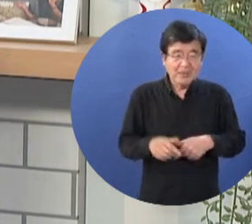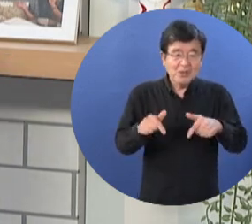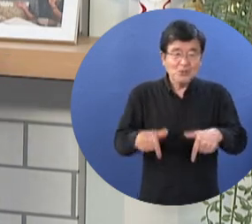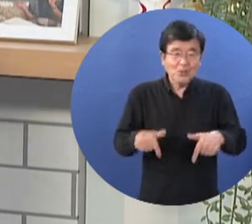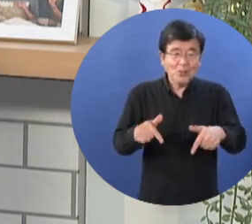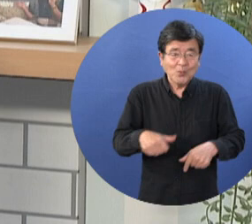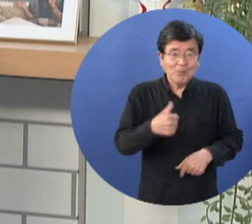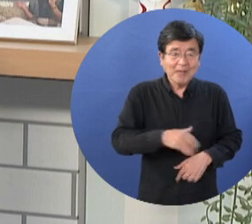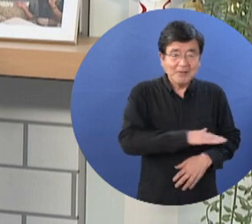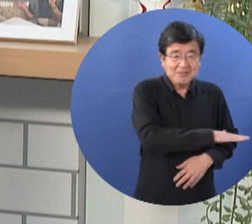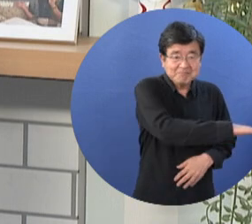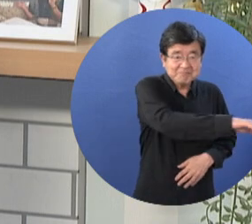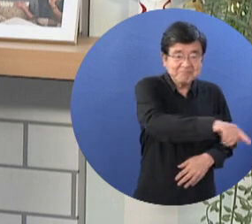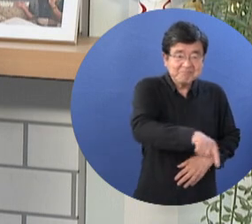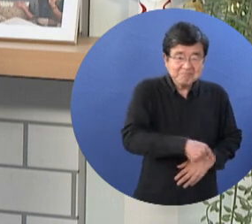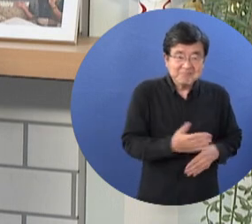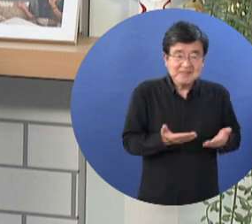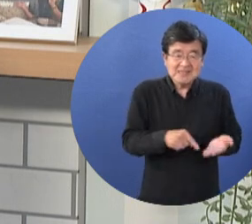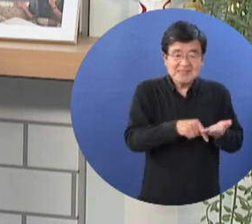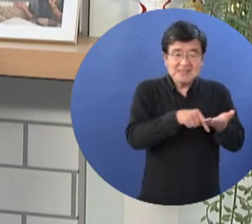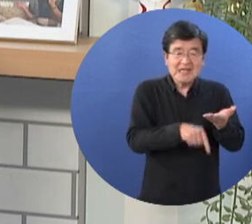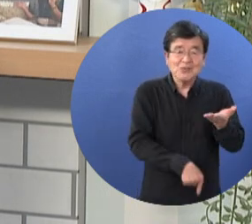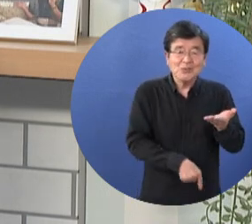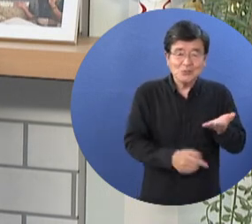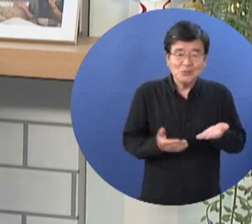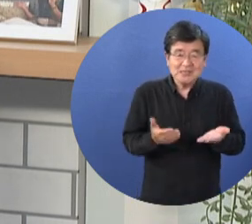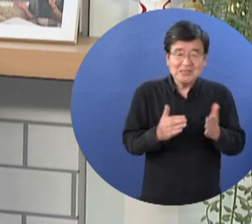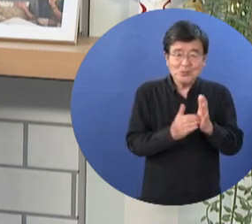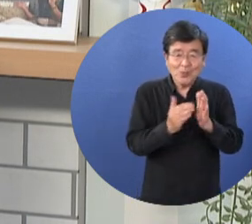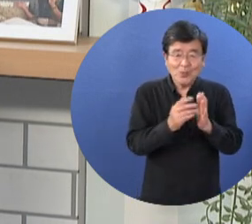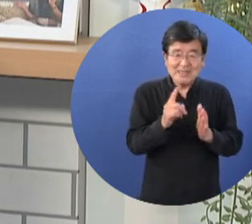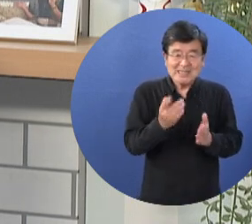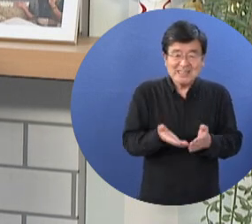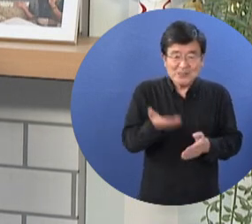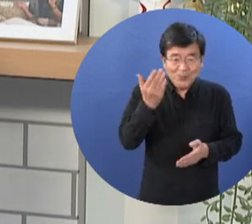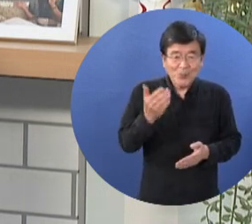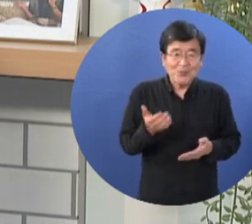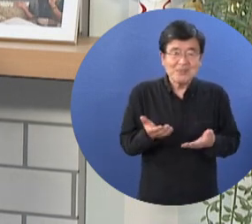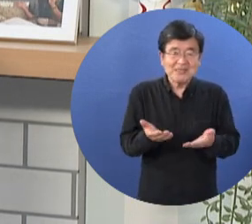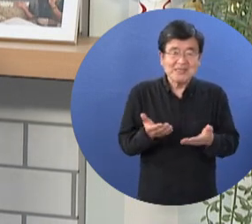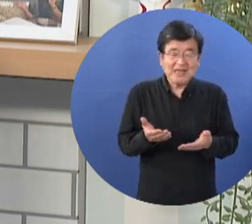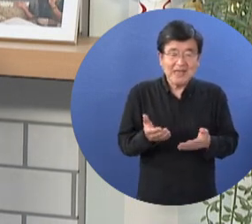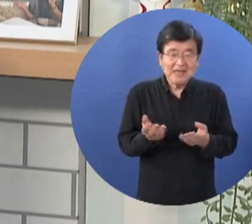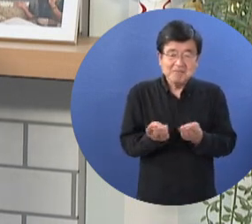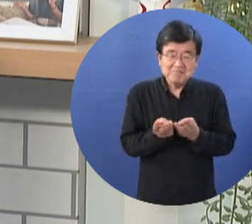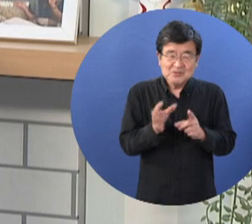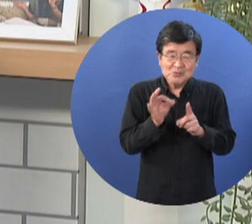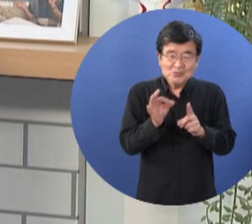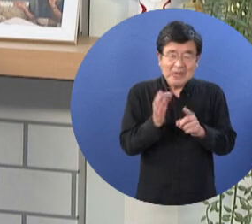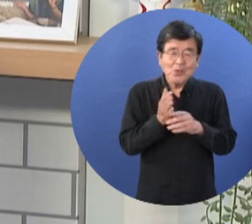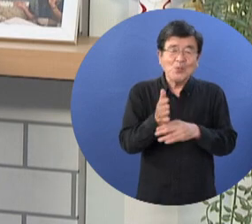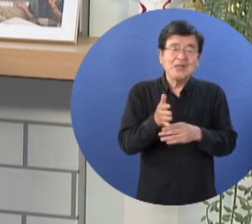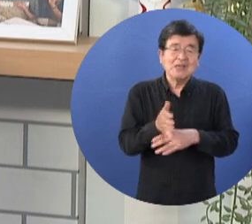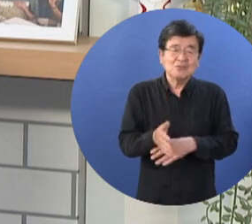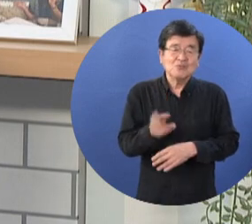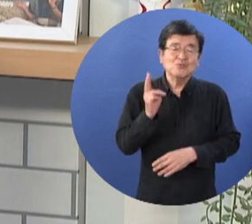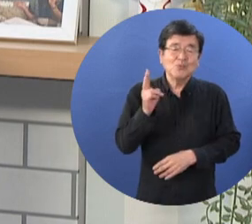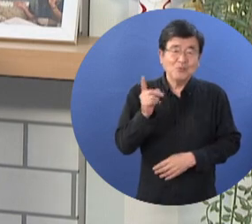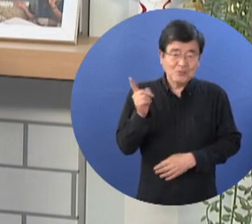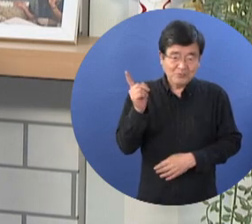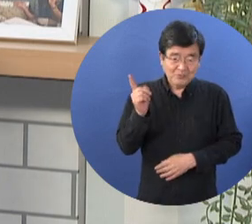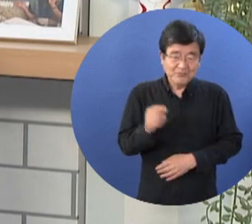降、京都府南部を震源とする震度1以上の揺れを観測する地震がですね、なんと10回を超え